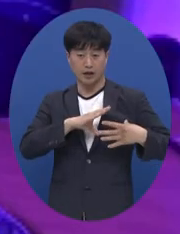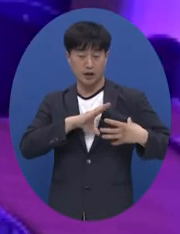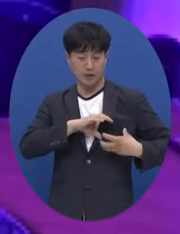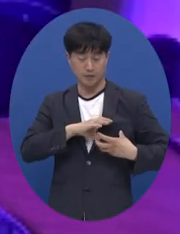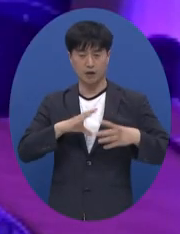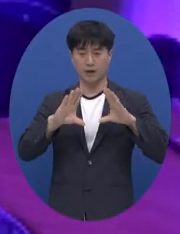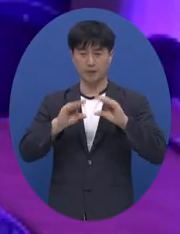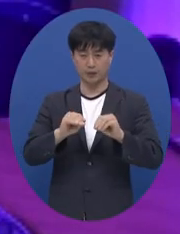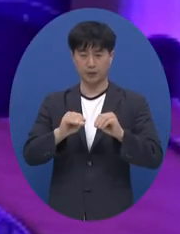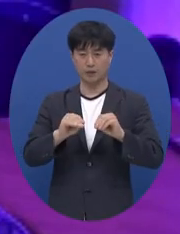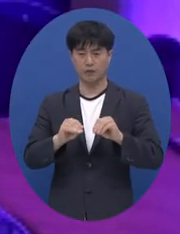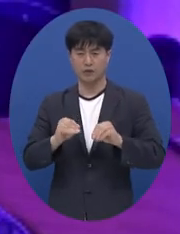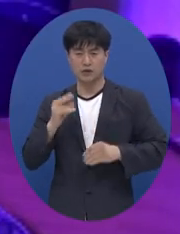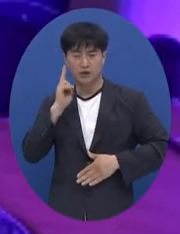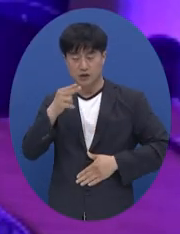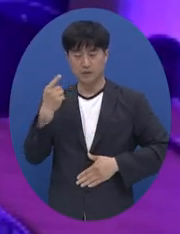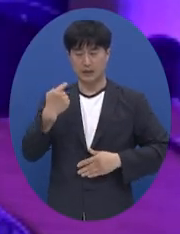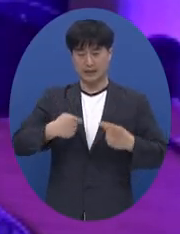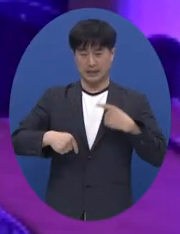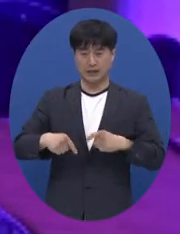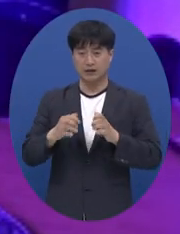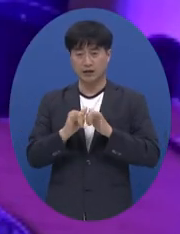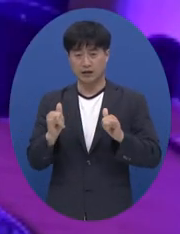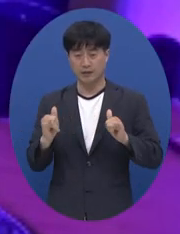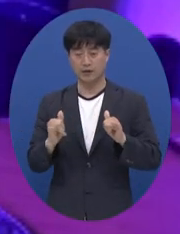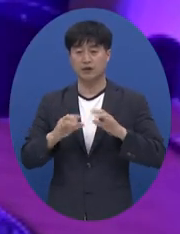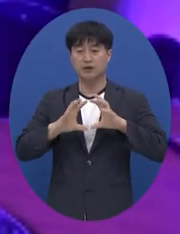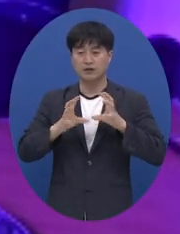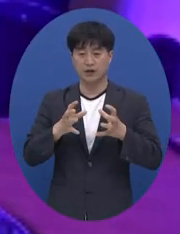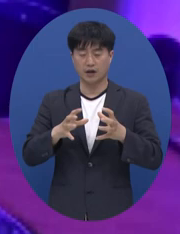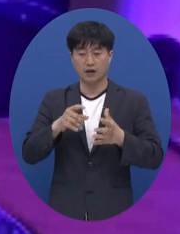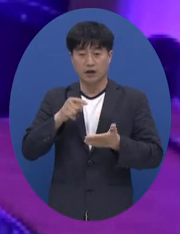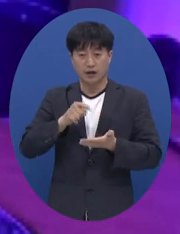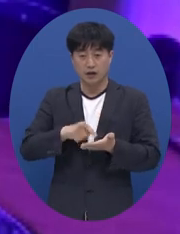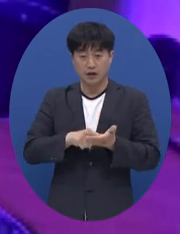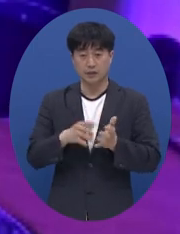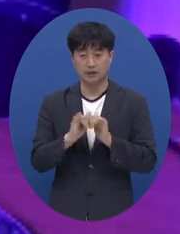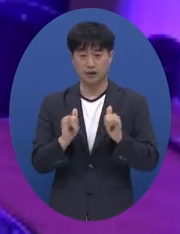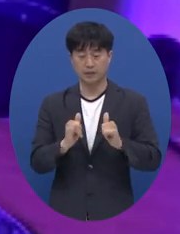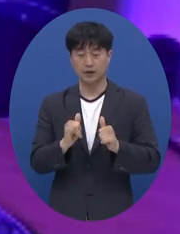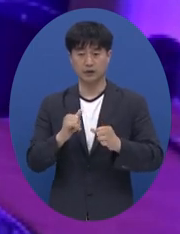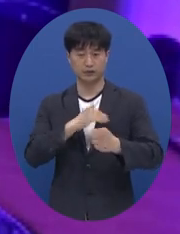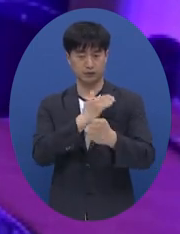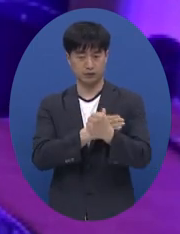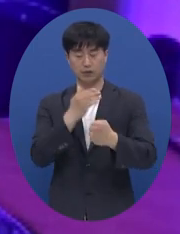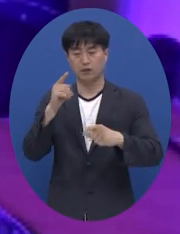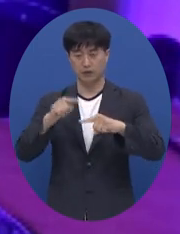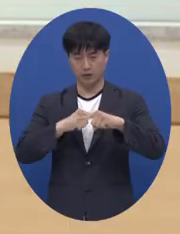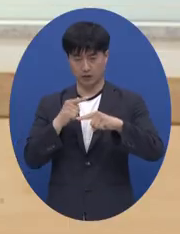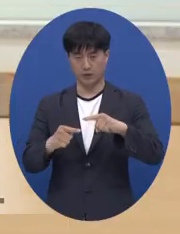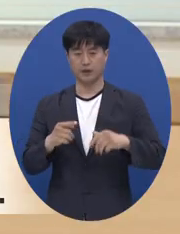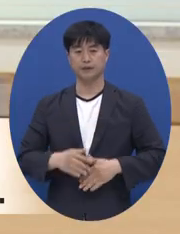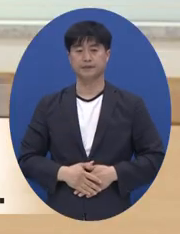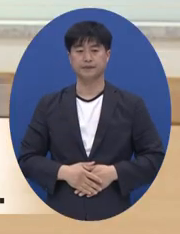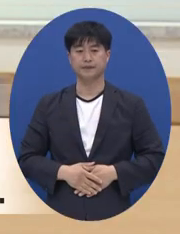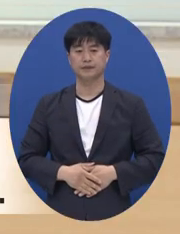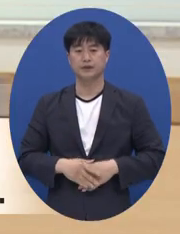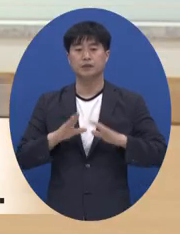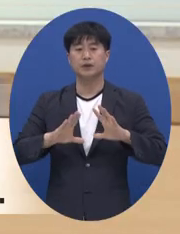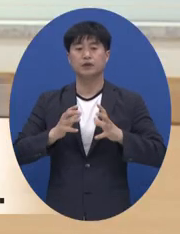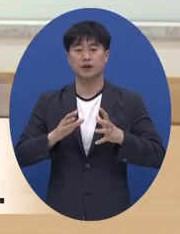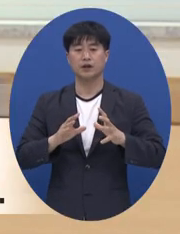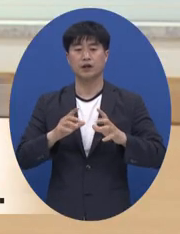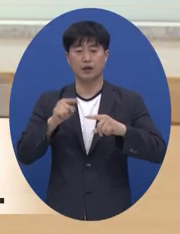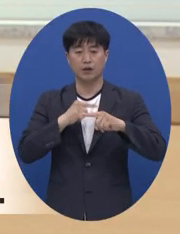심장정지 환자와 중증 외상 환자에 대한 전 세계 구급대원들의 응급처치 능력을 겨루는 자리였습니다. 이번